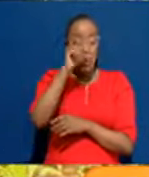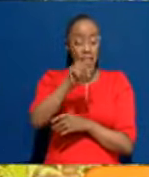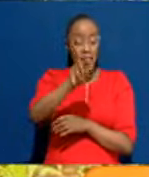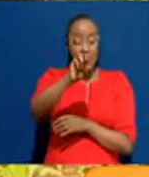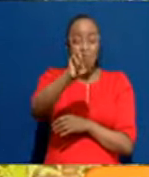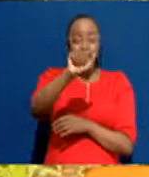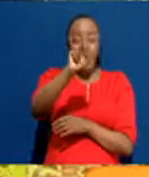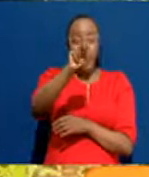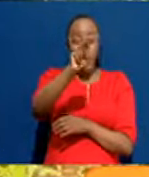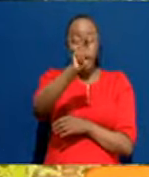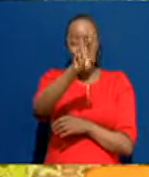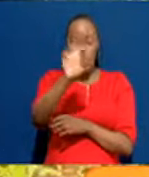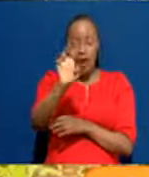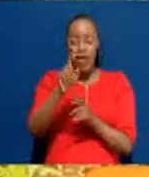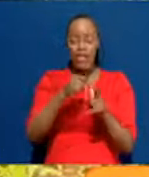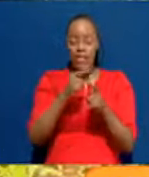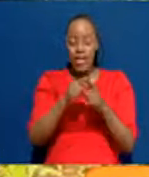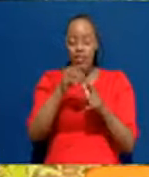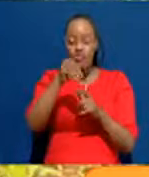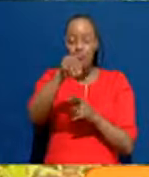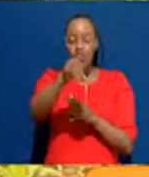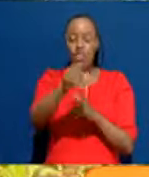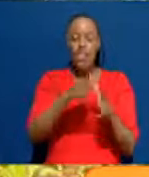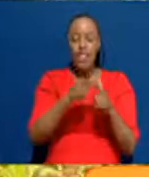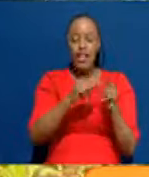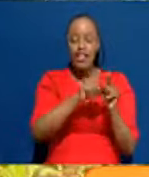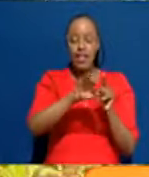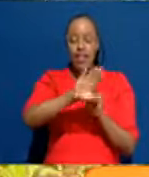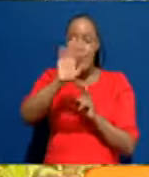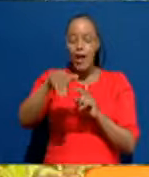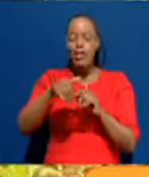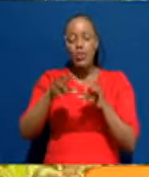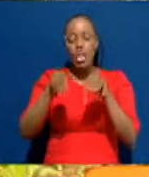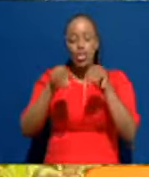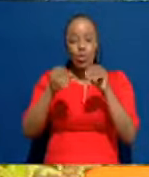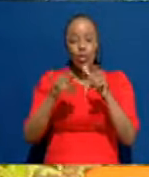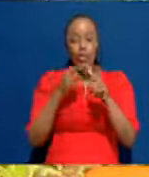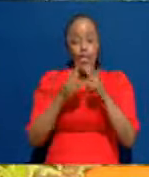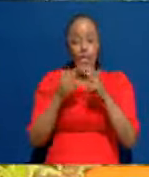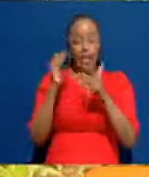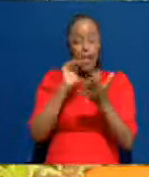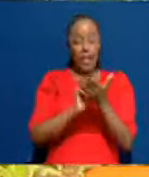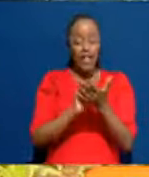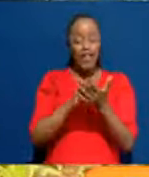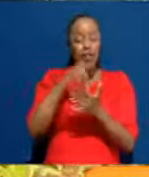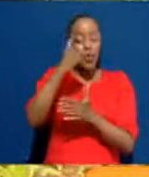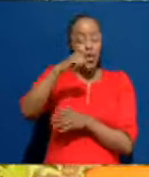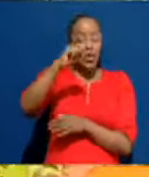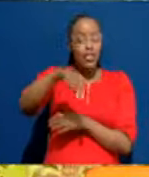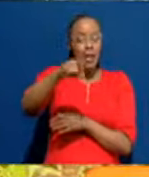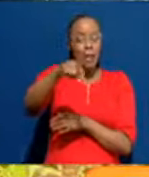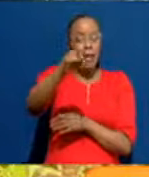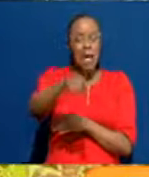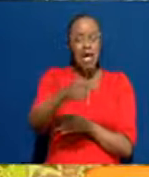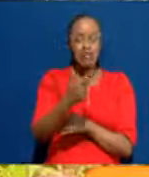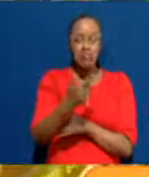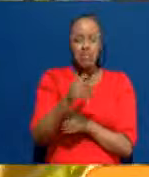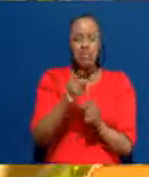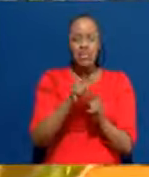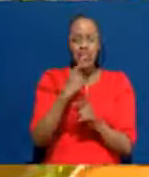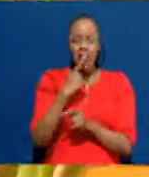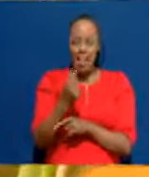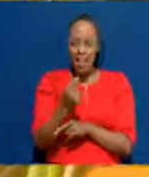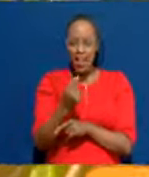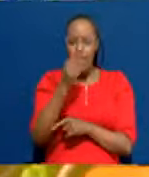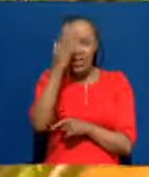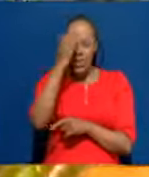yao, ndio tunaeka, tuna compost, ndio tunarudisha kwa mchanga. Alafu pia huwa tunapanda mimea kama maharagwe. Unajua maharagwe